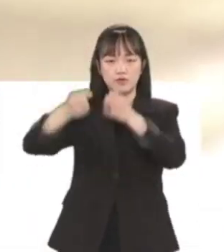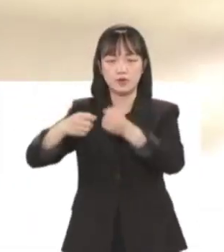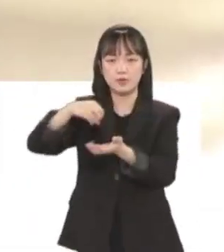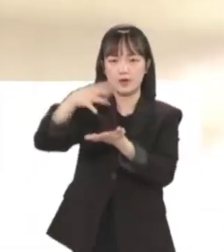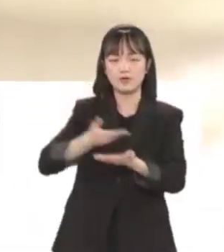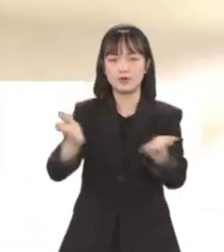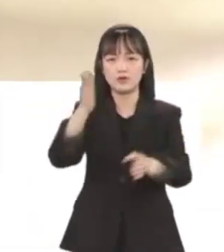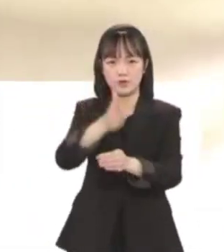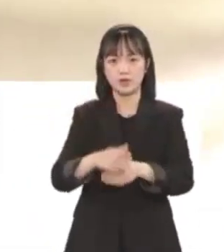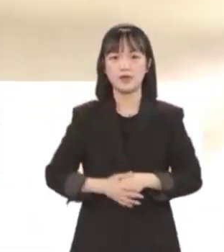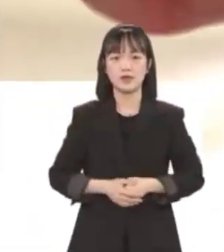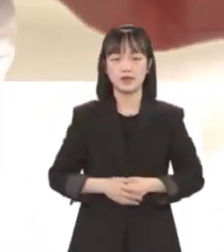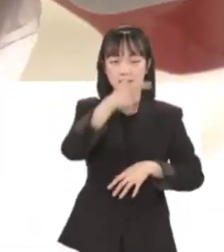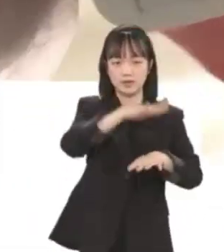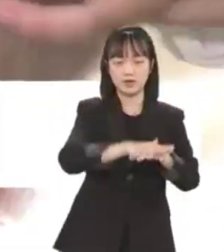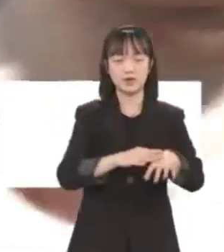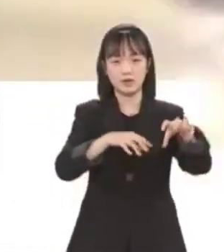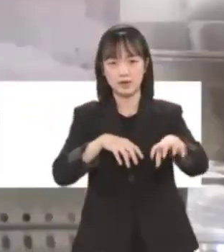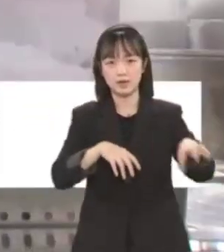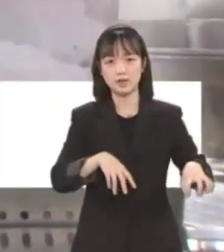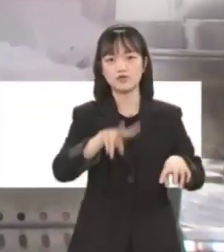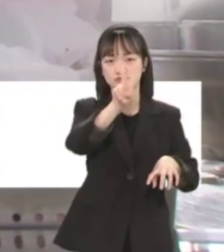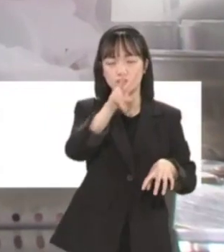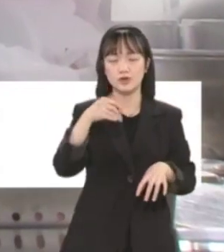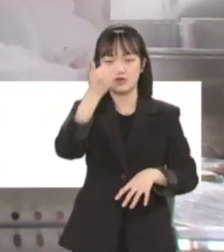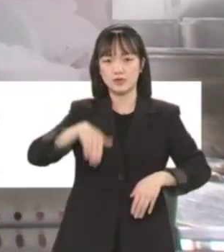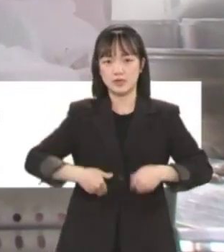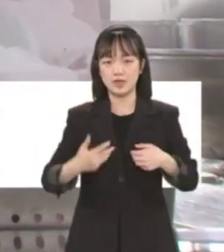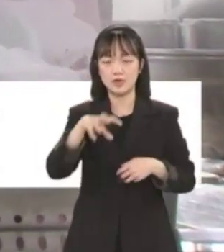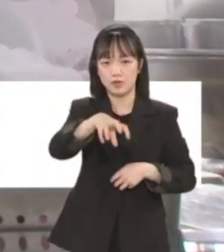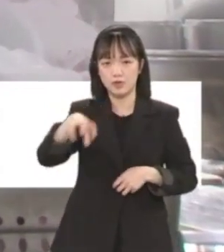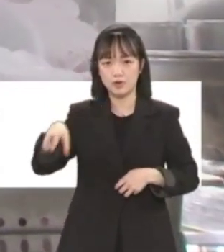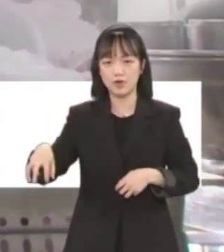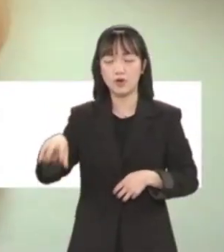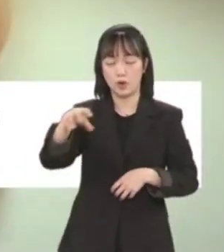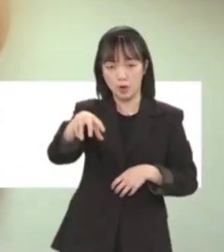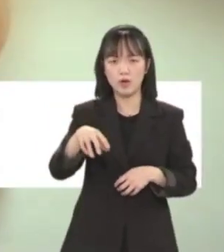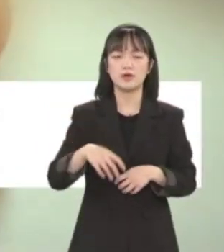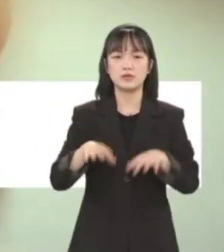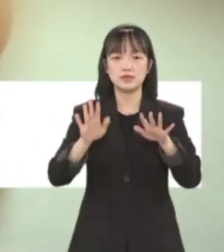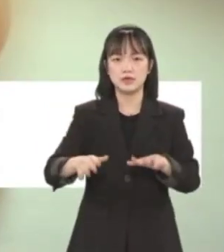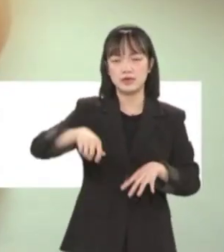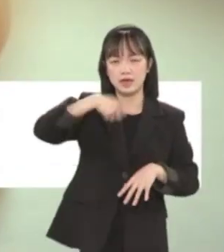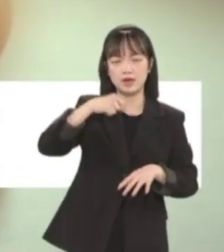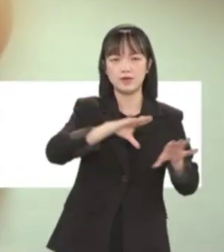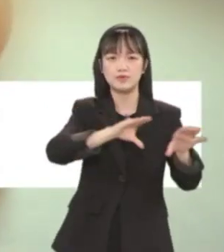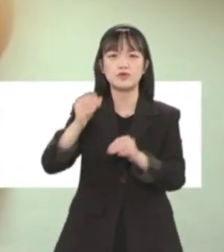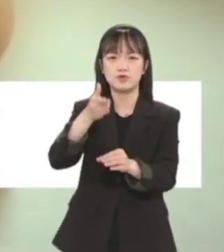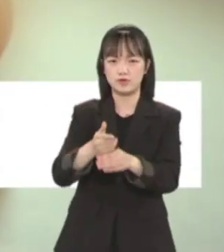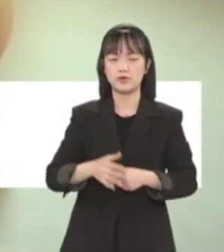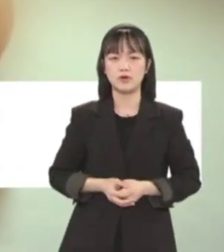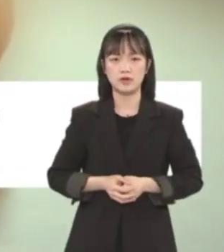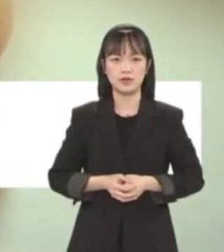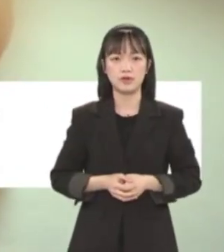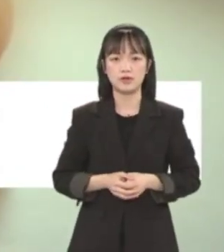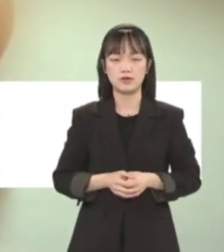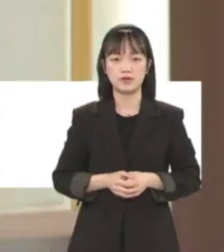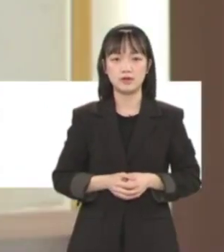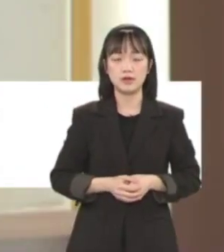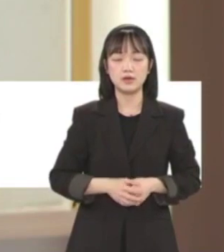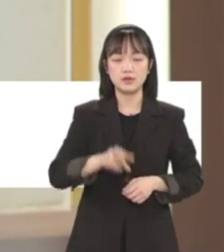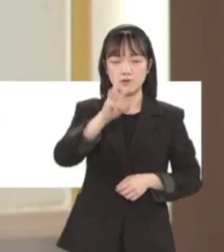대전지역 이계교와 충남지역 19개교는 학사 일정 조정 등으로 급식을 하지 않았습니다 또 34개